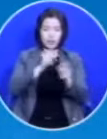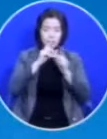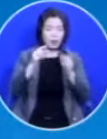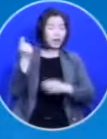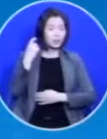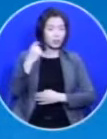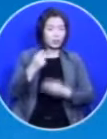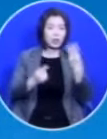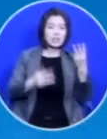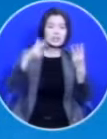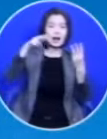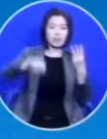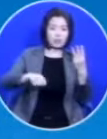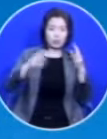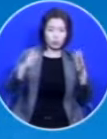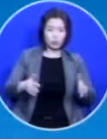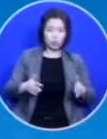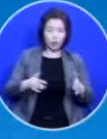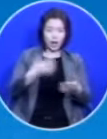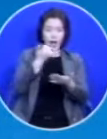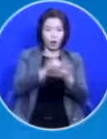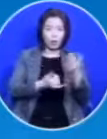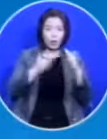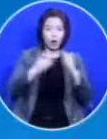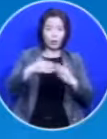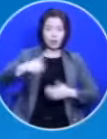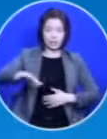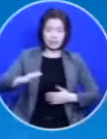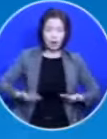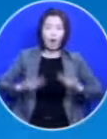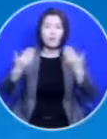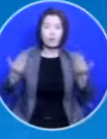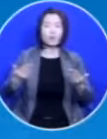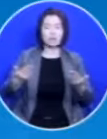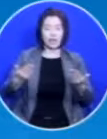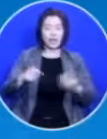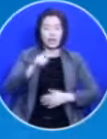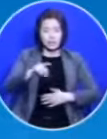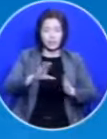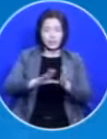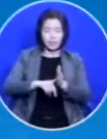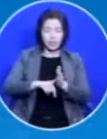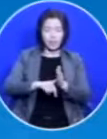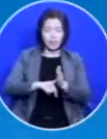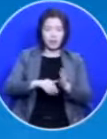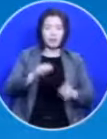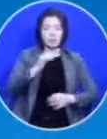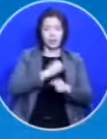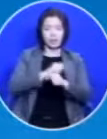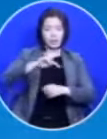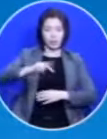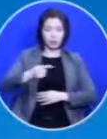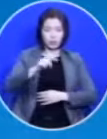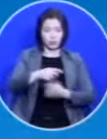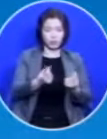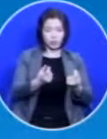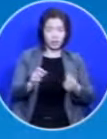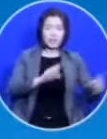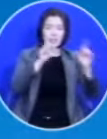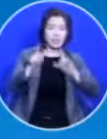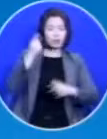그 우간다 고아원 가서 봉사를 하러 갔어요 그때까지만 해도 자기가 그렇게 살 거라고는 상상도